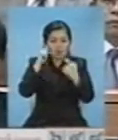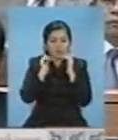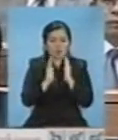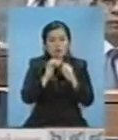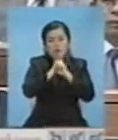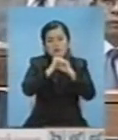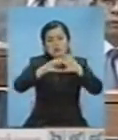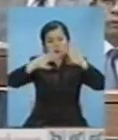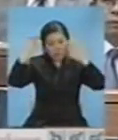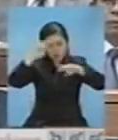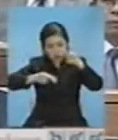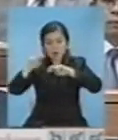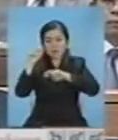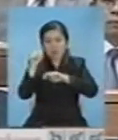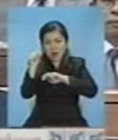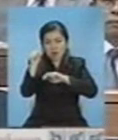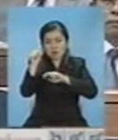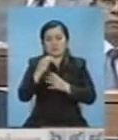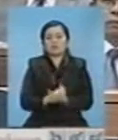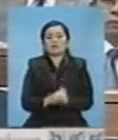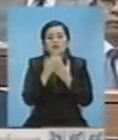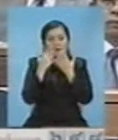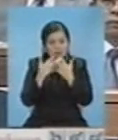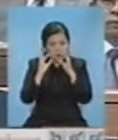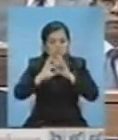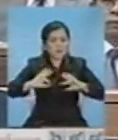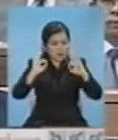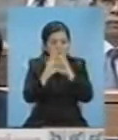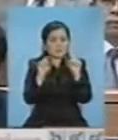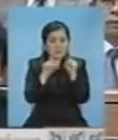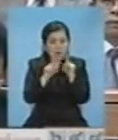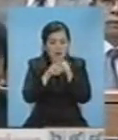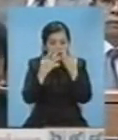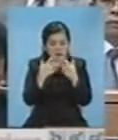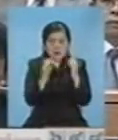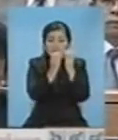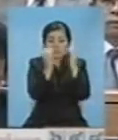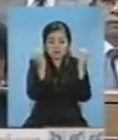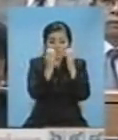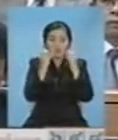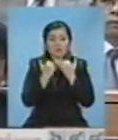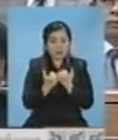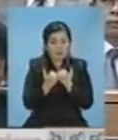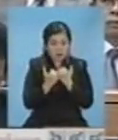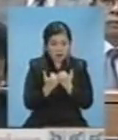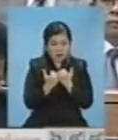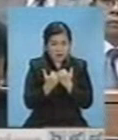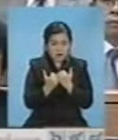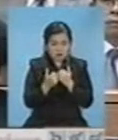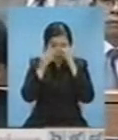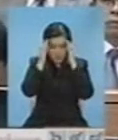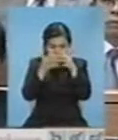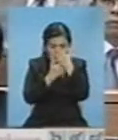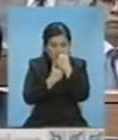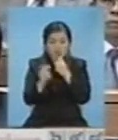รงตำแหน่งทางการเมืองได้ที่สำคัญไปอีกอันหนึ่งรัฐธรรมนูญฉบับปัจจุบันมุ่งเน้นในเ